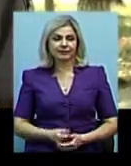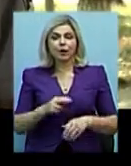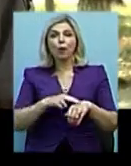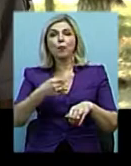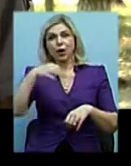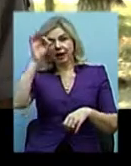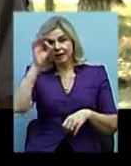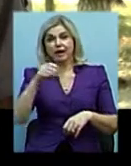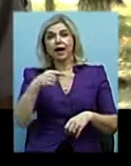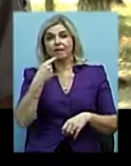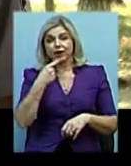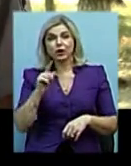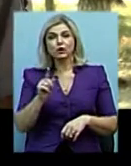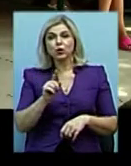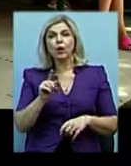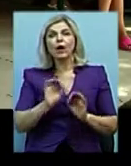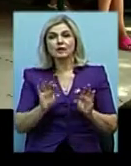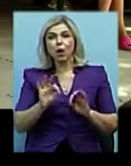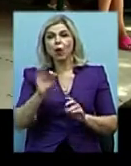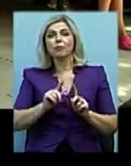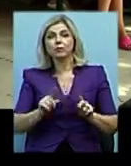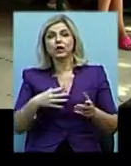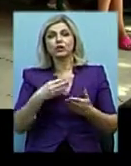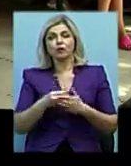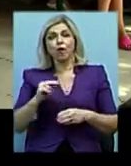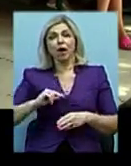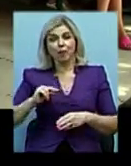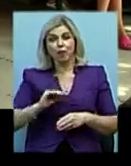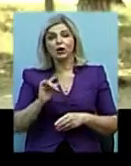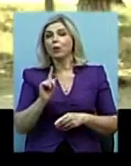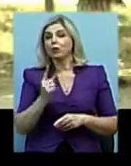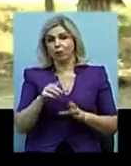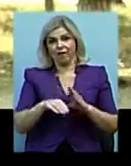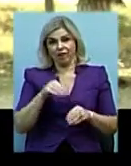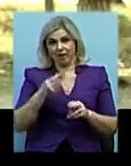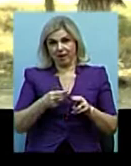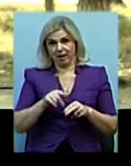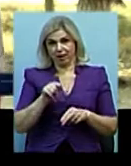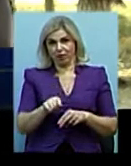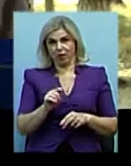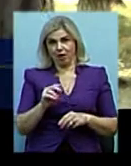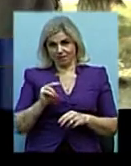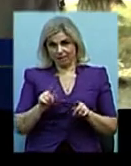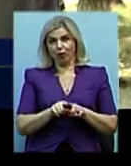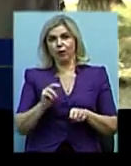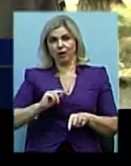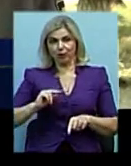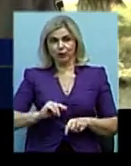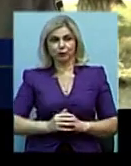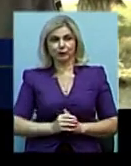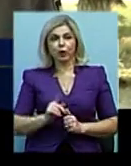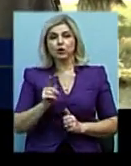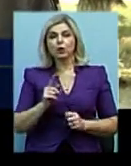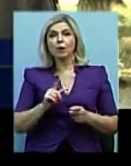Поліцейський Олександр Чаус розповів про особливості своєї професії та чому обрав саме її. Щоб стати поліцейським, треба